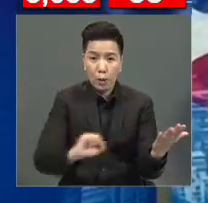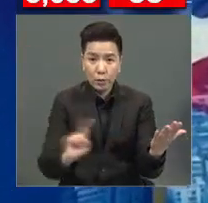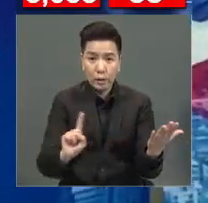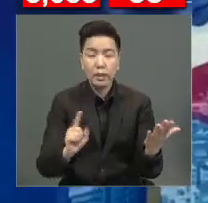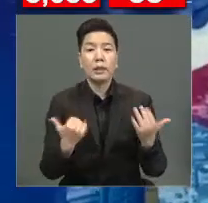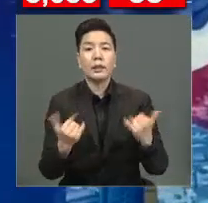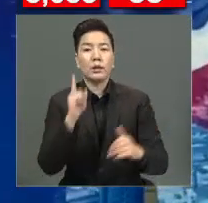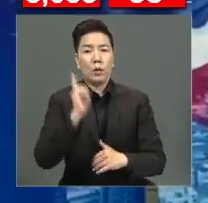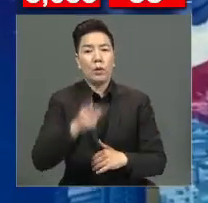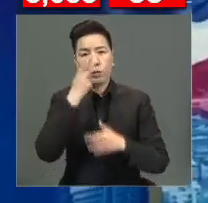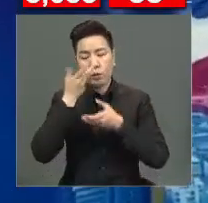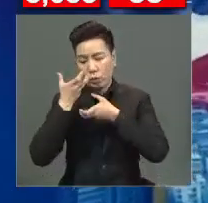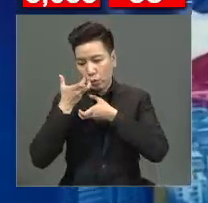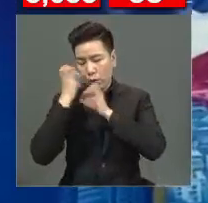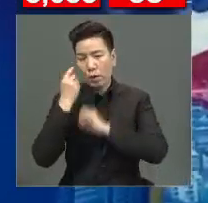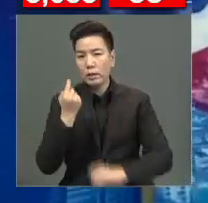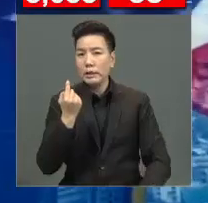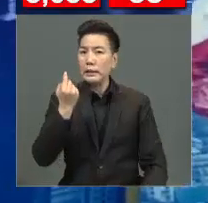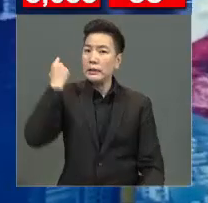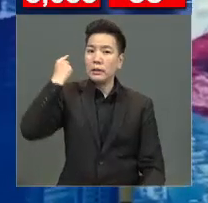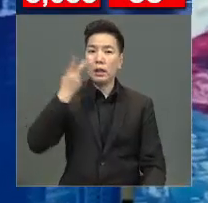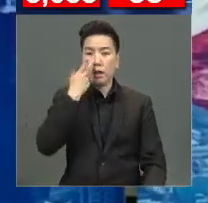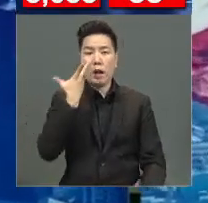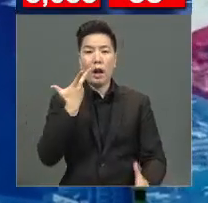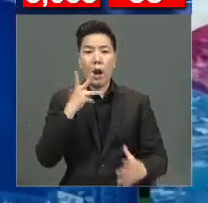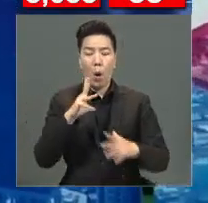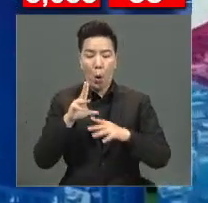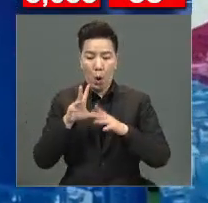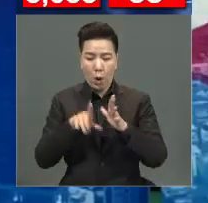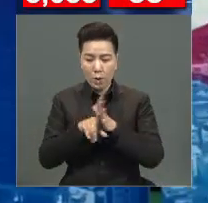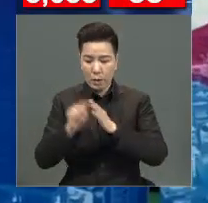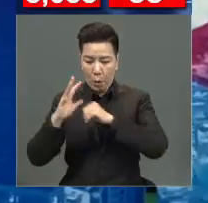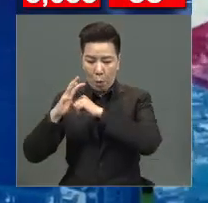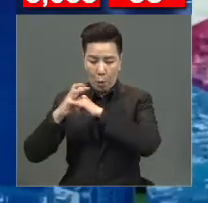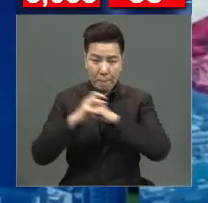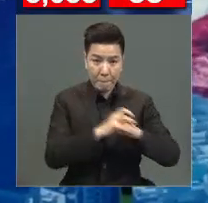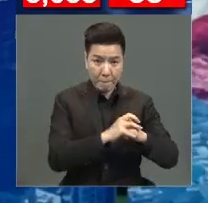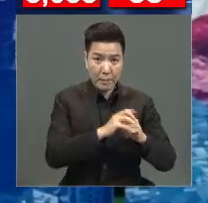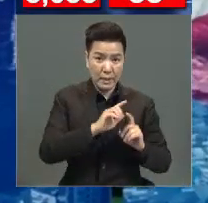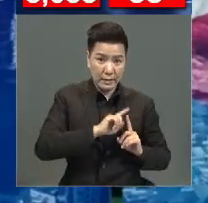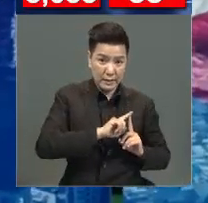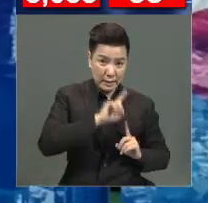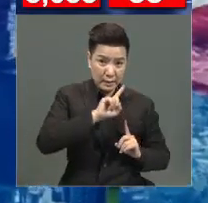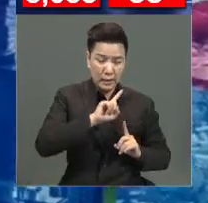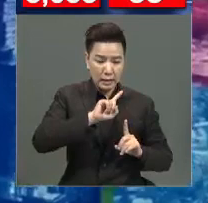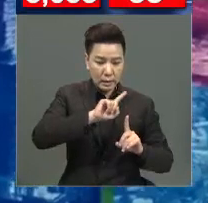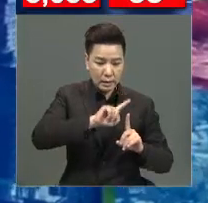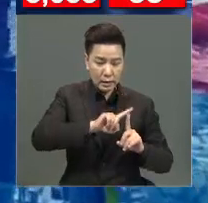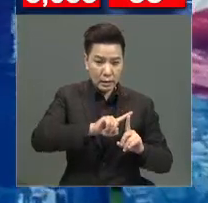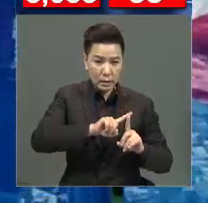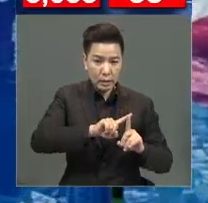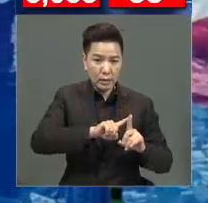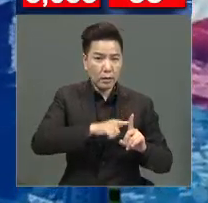ทุกคนต้องย้อนกลับไปว่ามันเกิดมาจากมาตรการการควบคุมของเราเข้มงวดระยะแรกตั้งแต่ปลายเดือนมกราคมต้